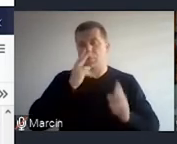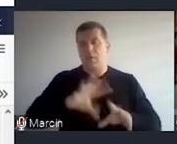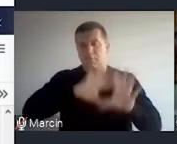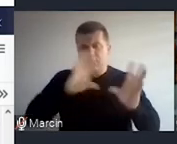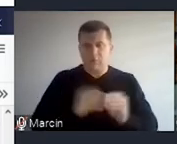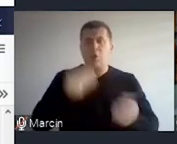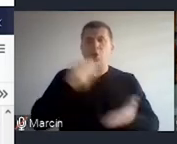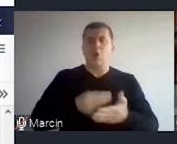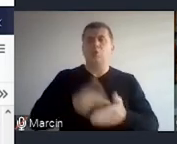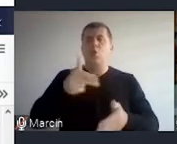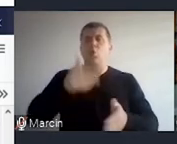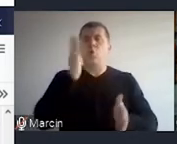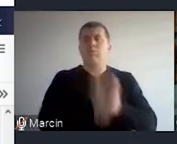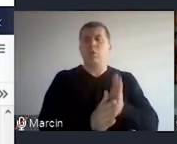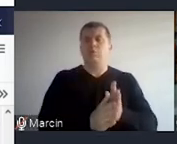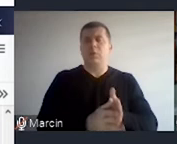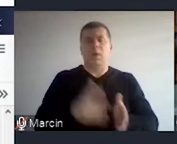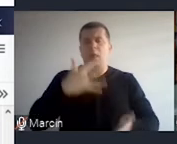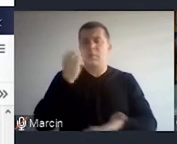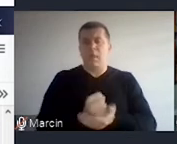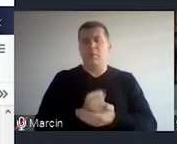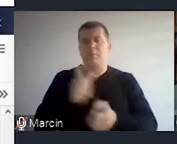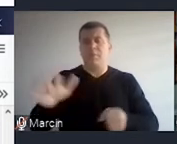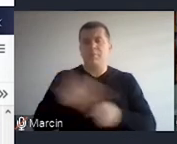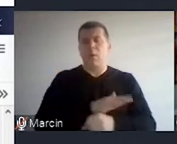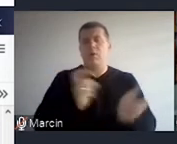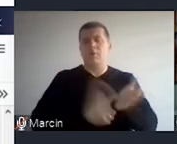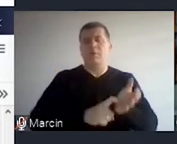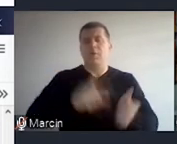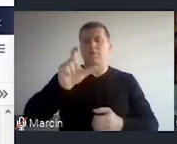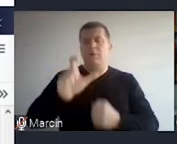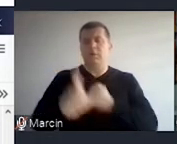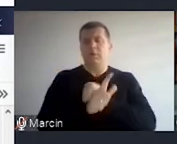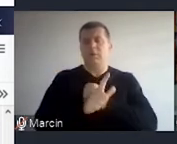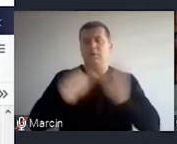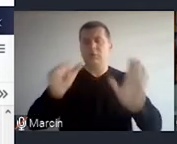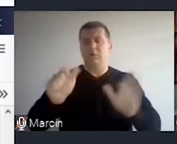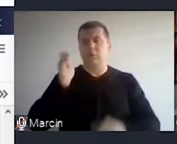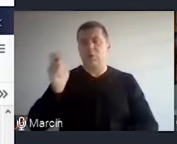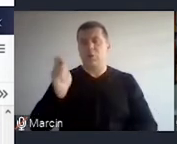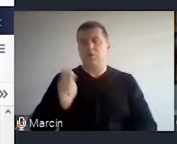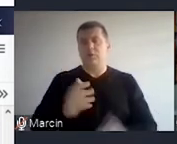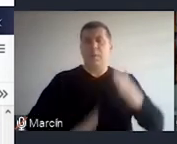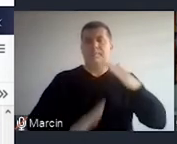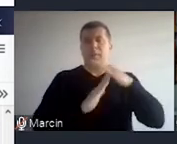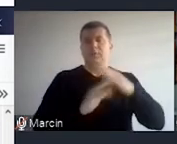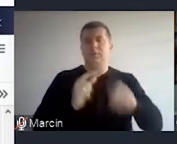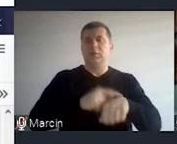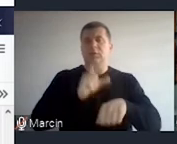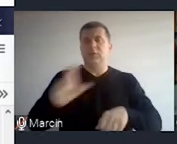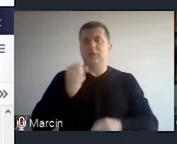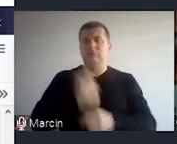wszystkich kosztach uproszczonych, nie musi mieć spełnionych wymogów 276 godzin maksymalnie czasu